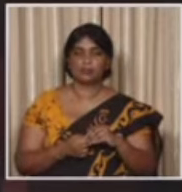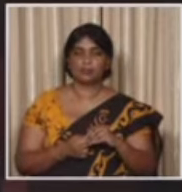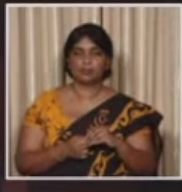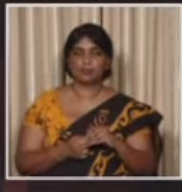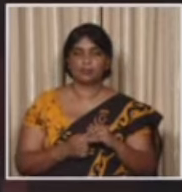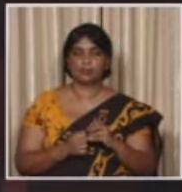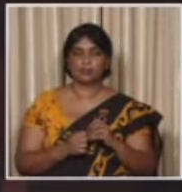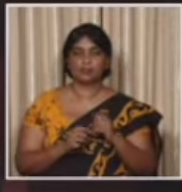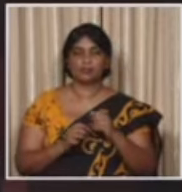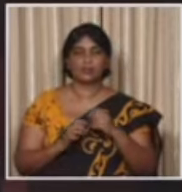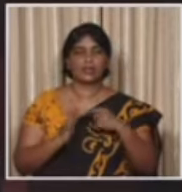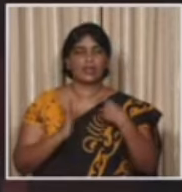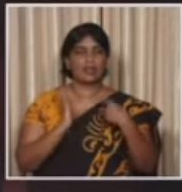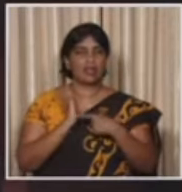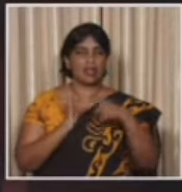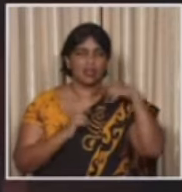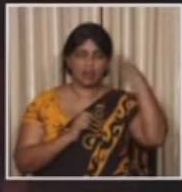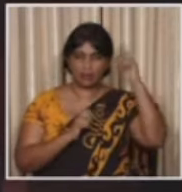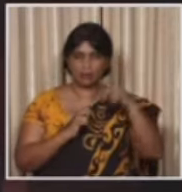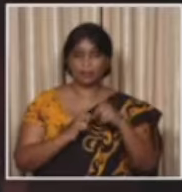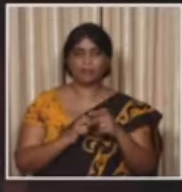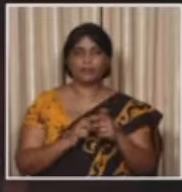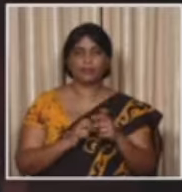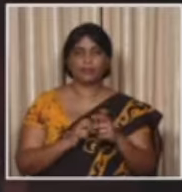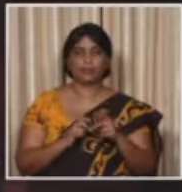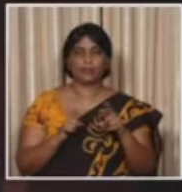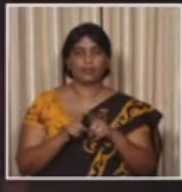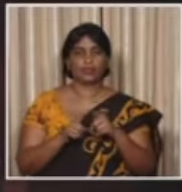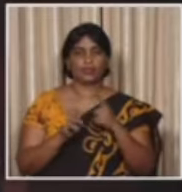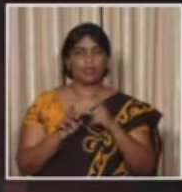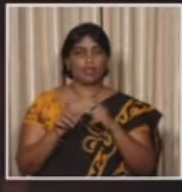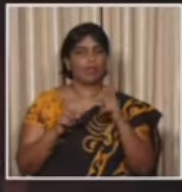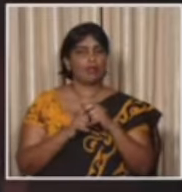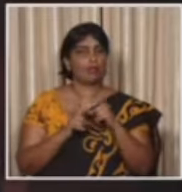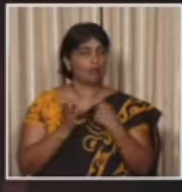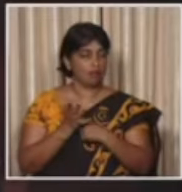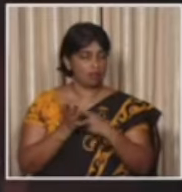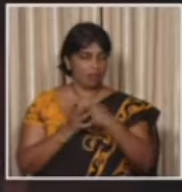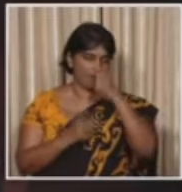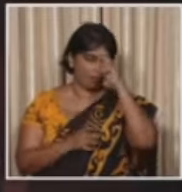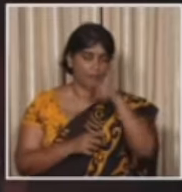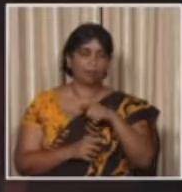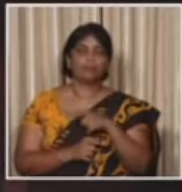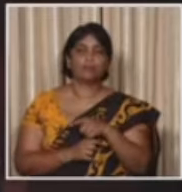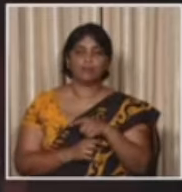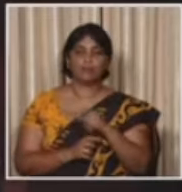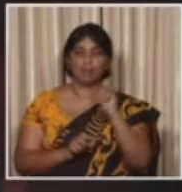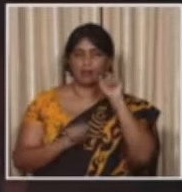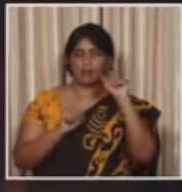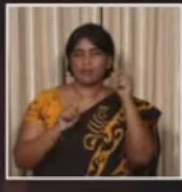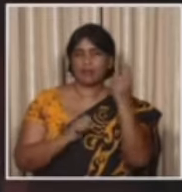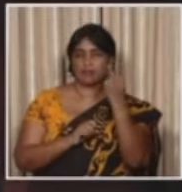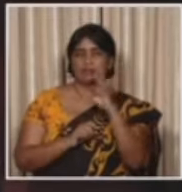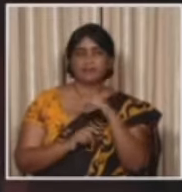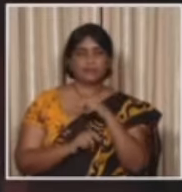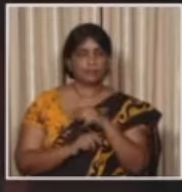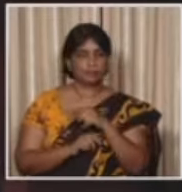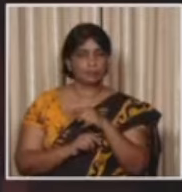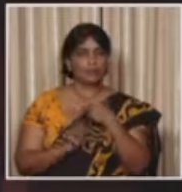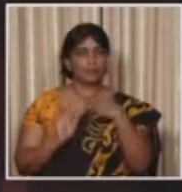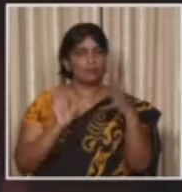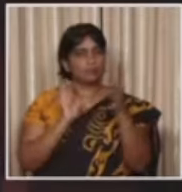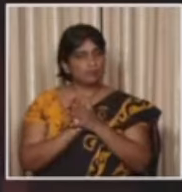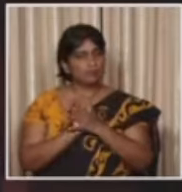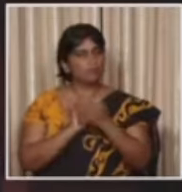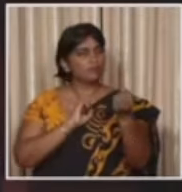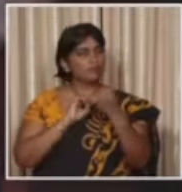තානියා අබේසුන්දර මැතිනිය, ඒ වගේම රාඝවන් මැතිතුමා ඇතුළු මම මේ ලං කිහිපයක් පමණයි කිව්වේ. මොකද මේ ඈත් එක්ක කතා